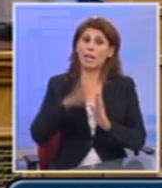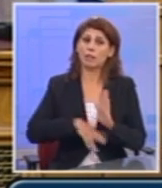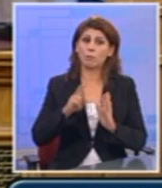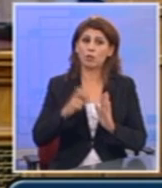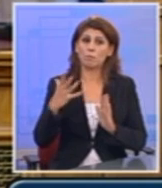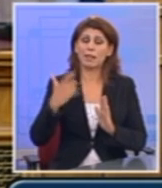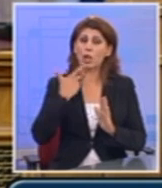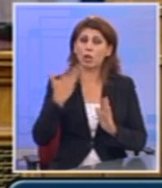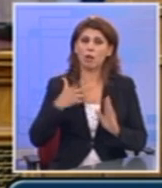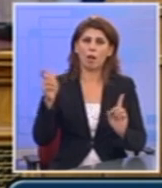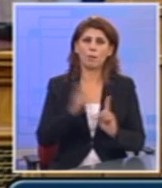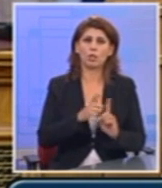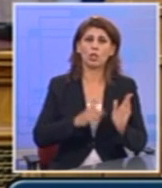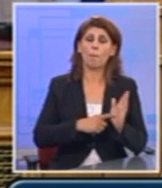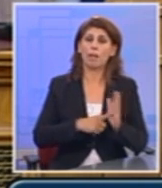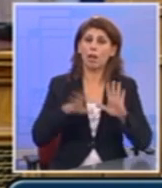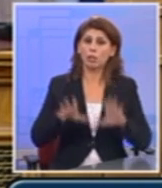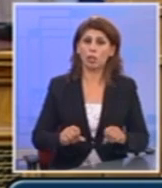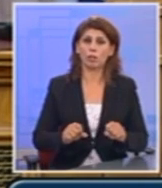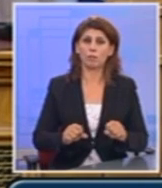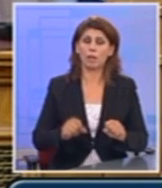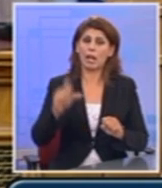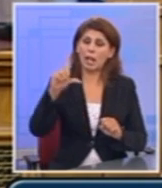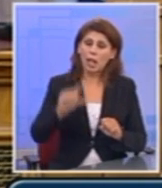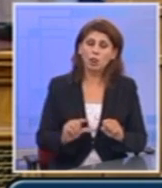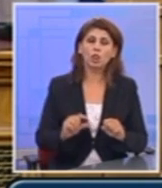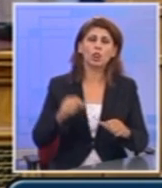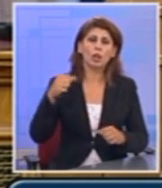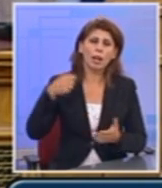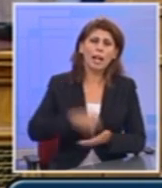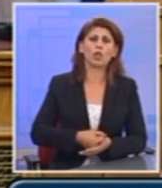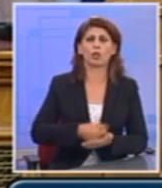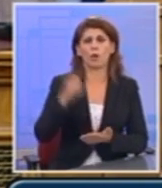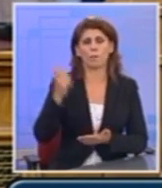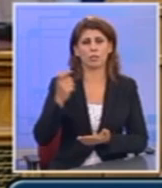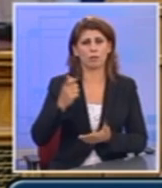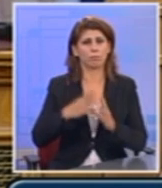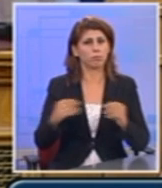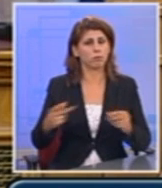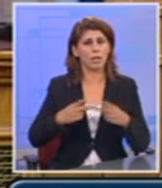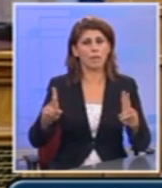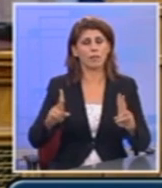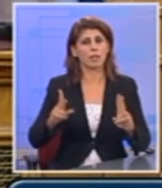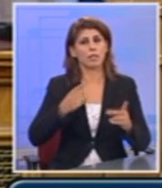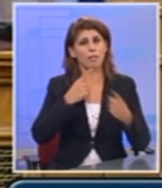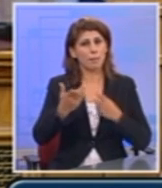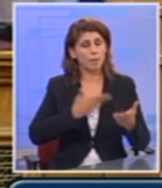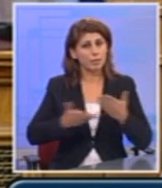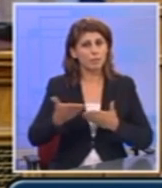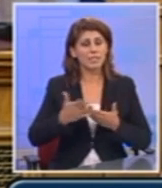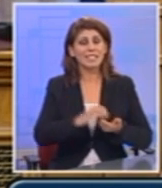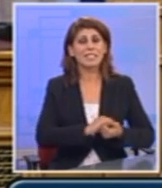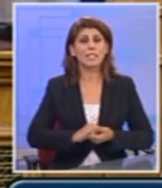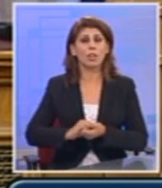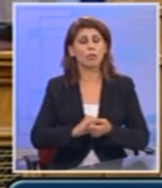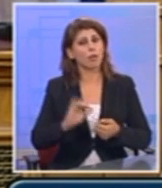ετών αποκλείστηκαν από το νομικά κατοχυρωμένο κατώτατο μισθό χάθηκε το δικαίωμα ελεύθερης διαπραγμάτευσης των συλλογικών